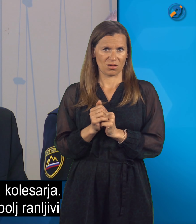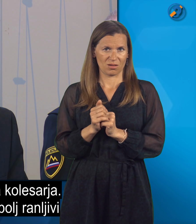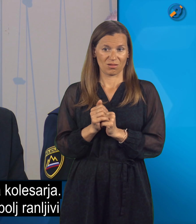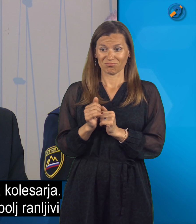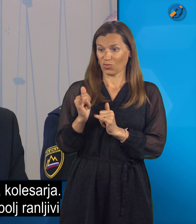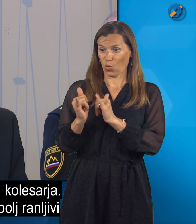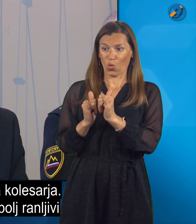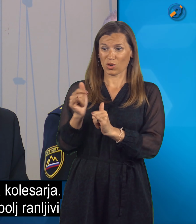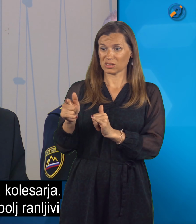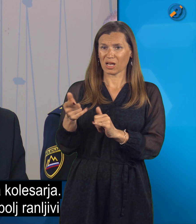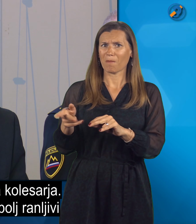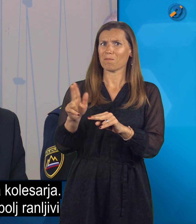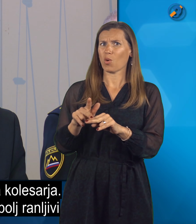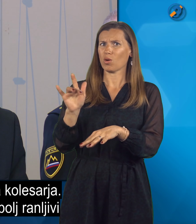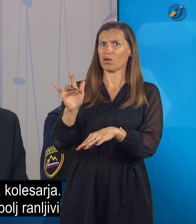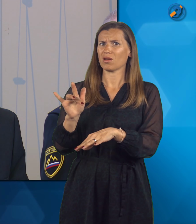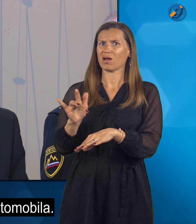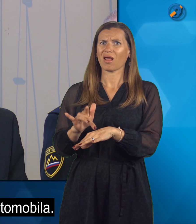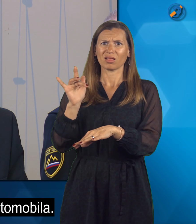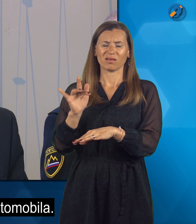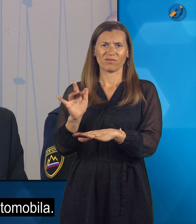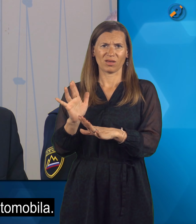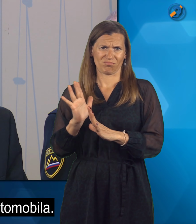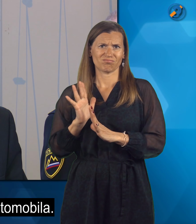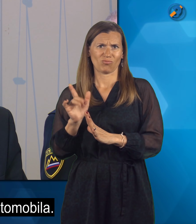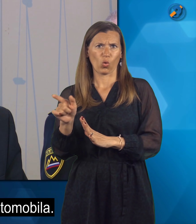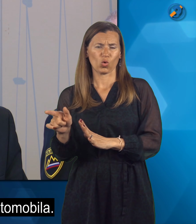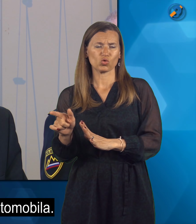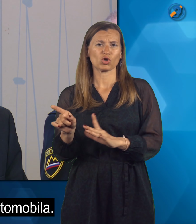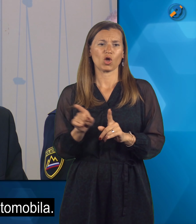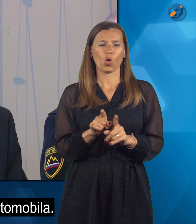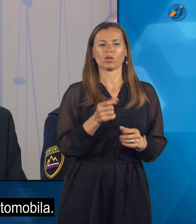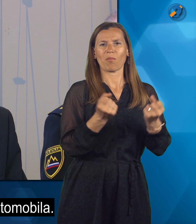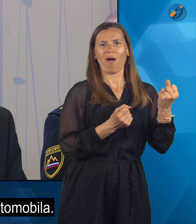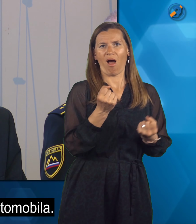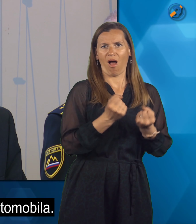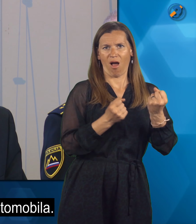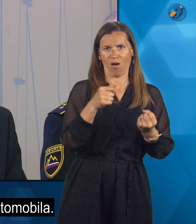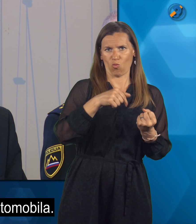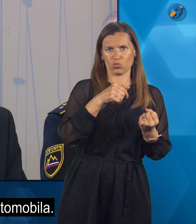V prometu so bolj ranljivi kot pa vozniki osebnih vozil.